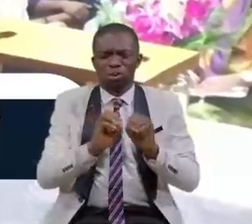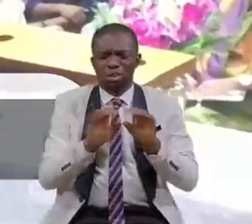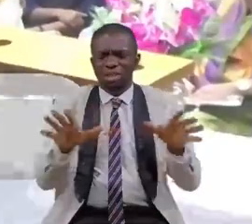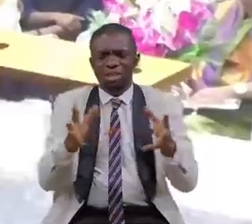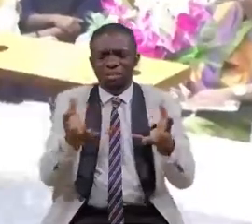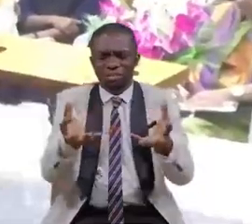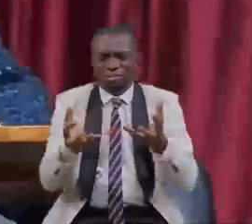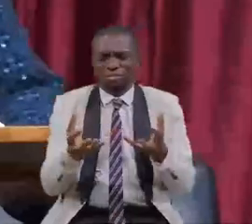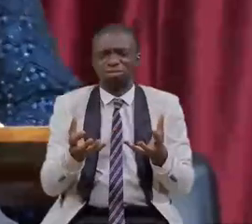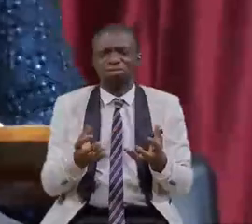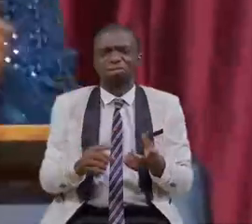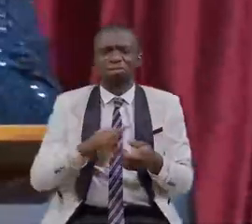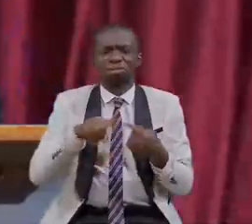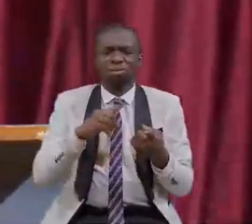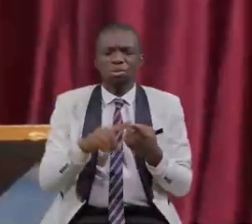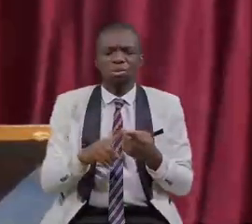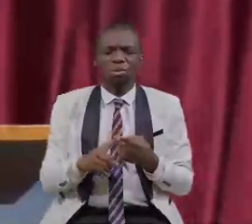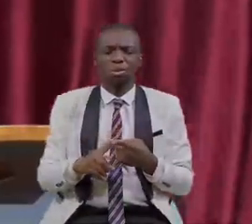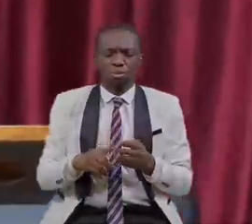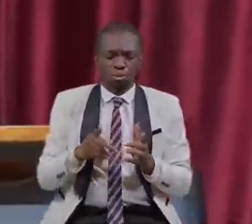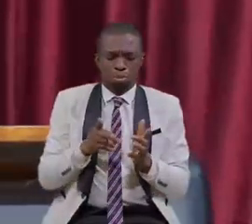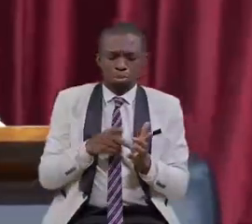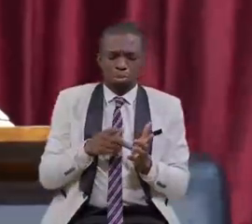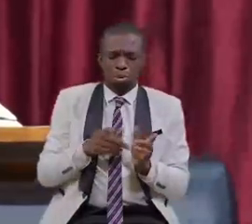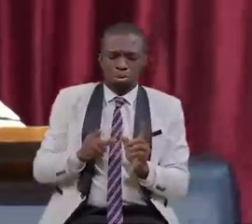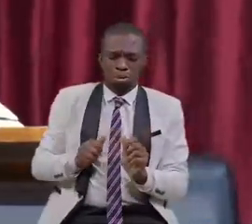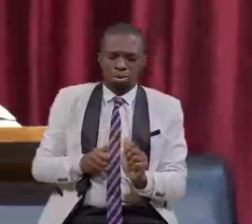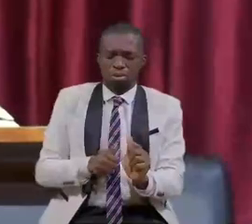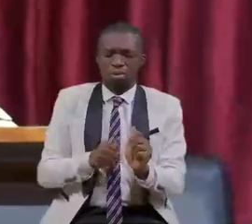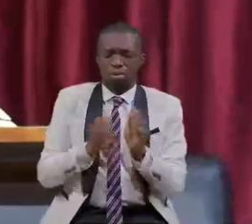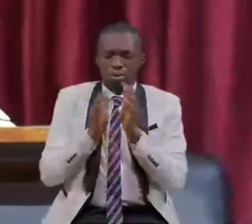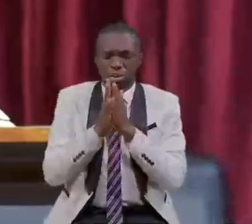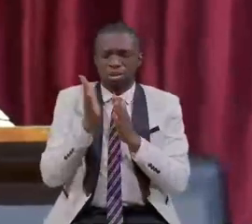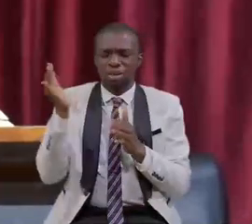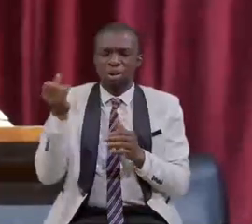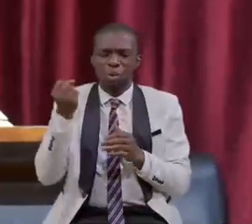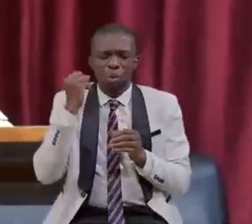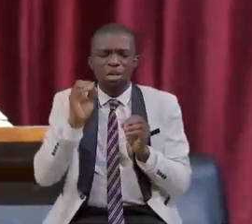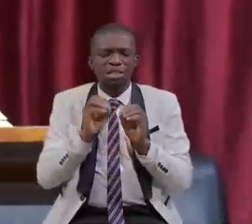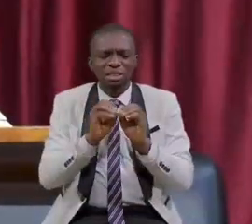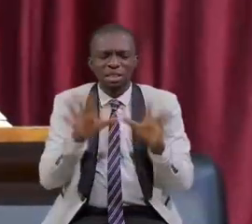Les apôtres ont prié dans les Actes et ils avaient des requêtes définies devant le Seigneur.